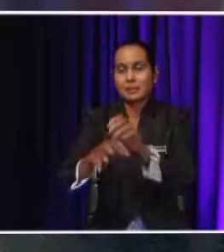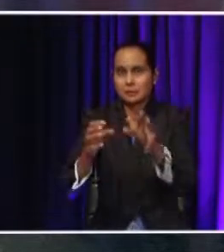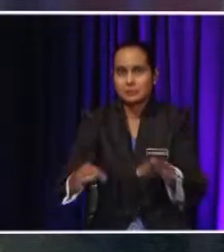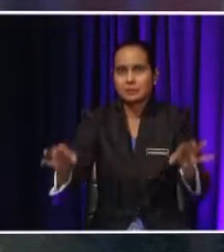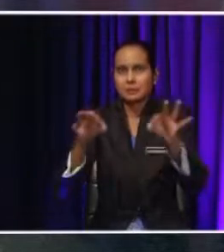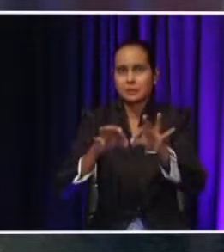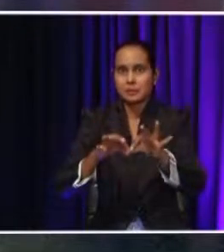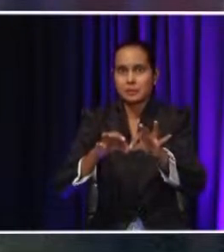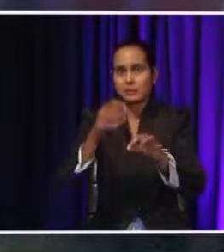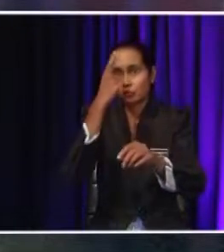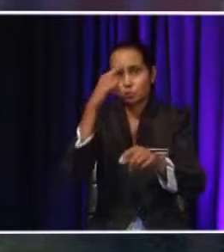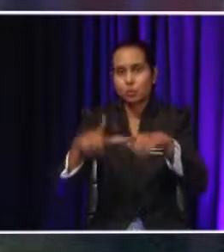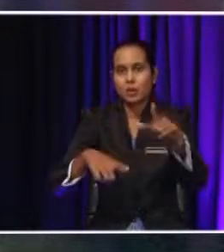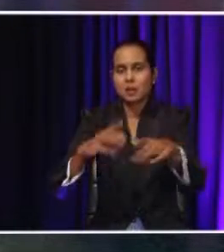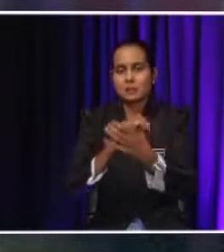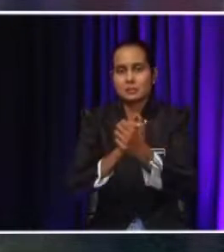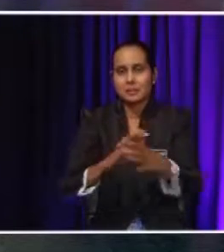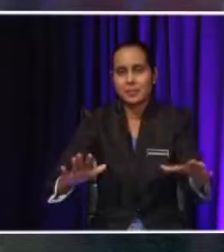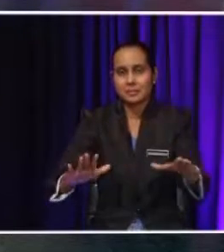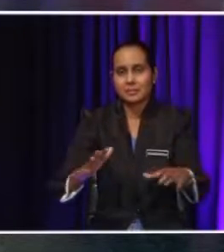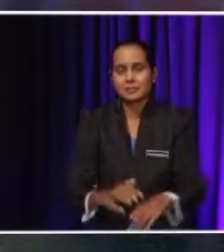untuk langkah keselamatan